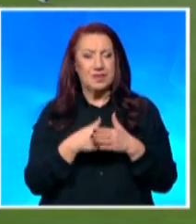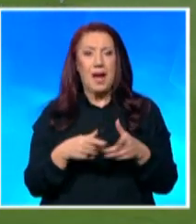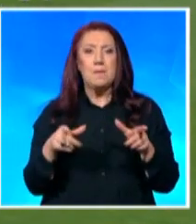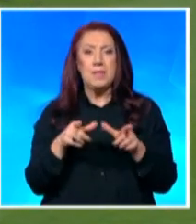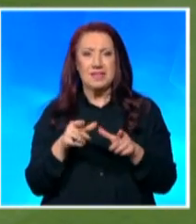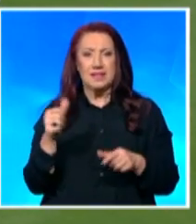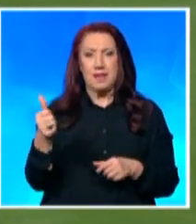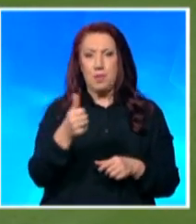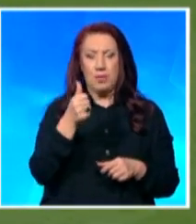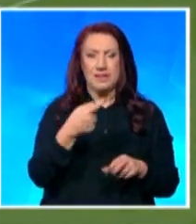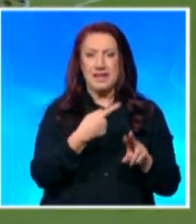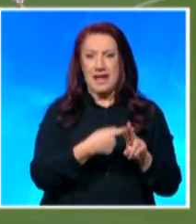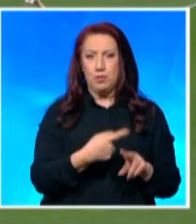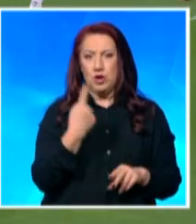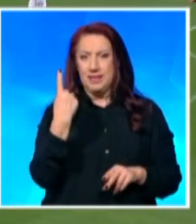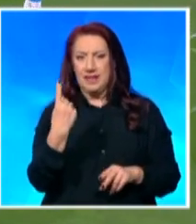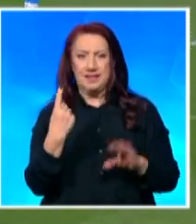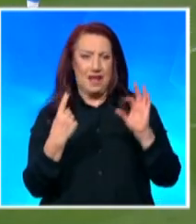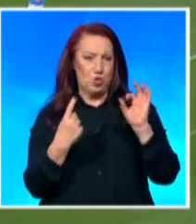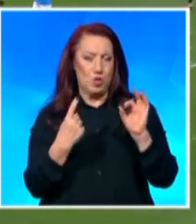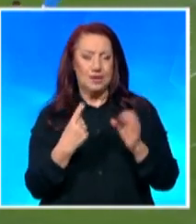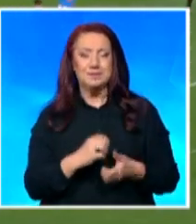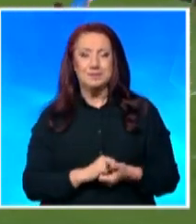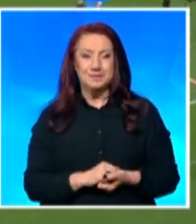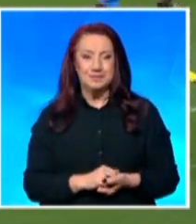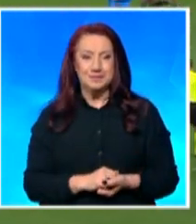0. Точен беше Исмаел Бенасер.